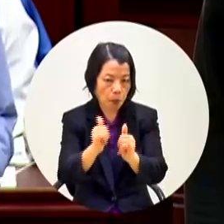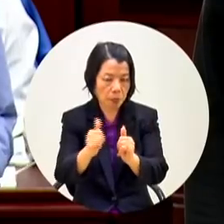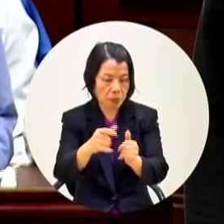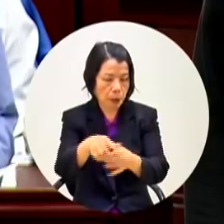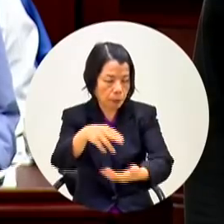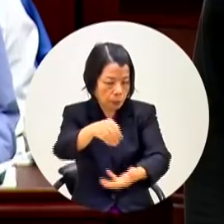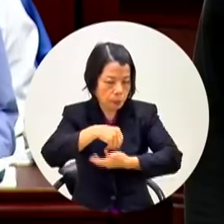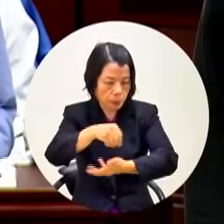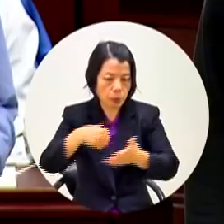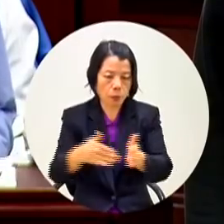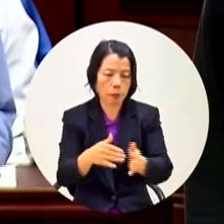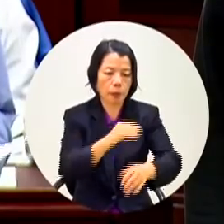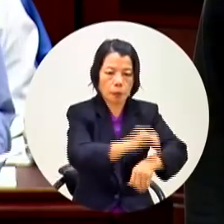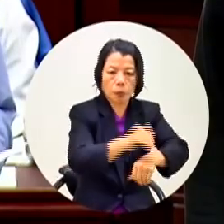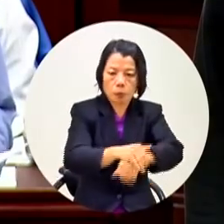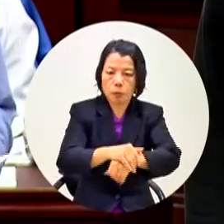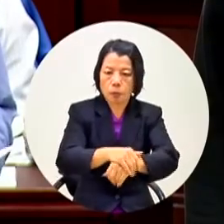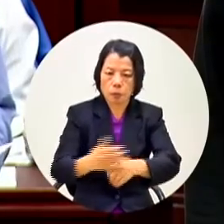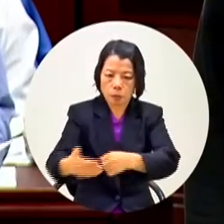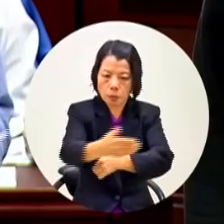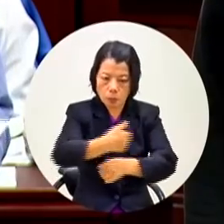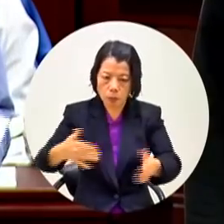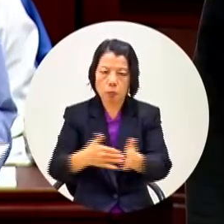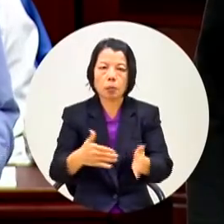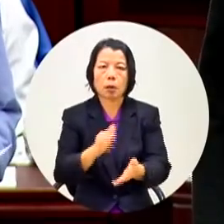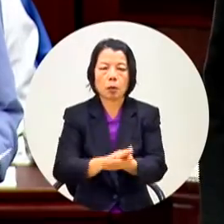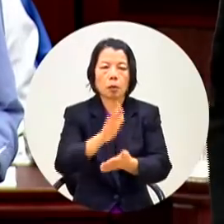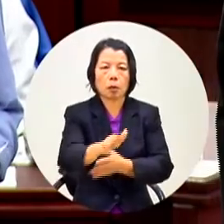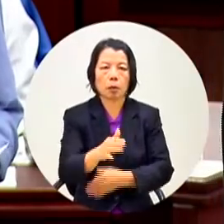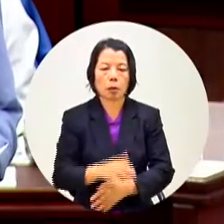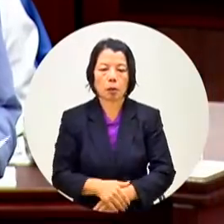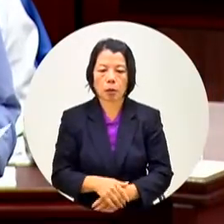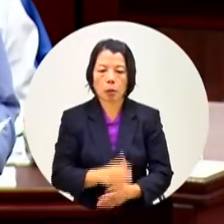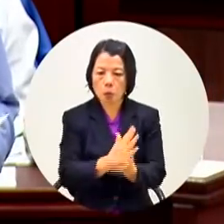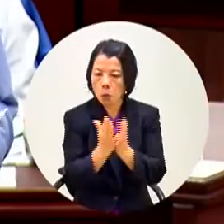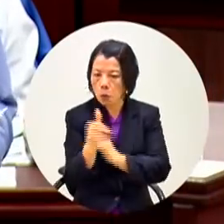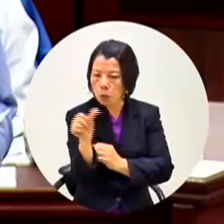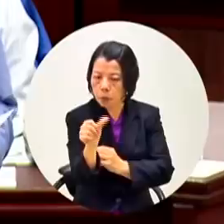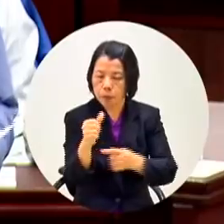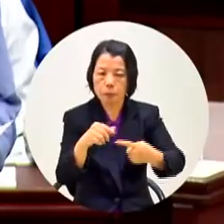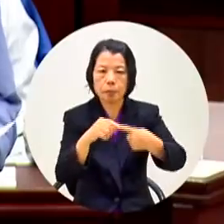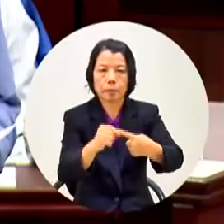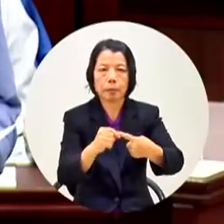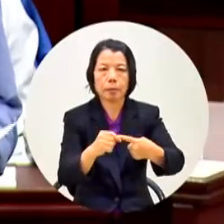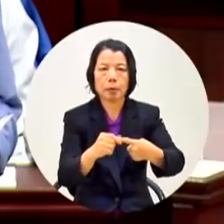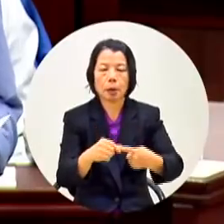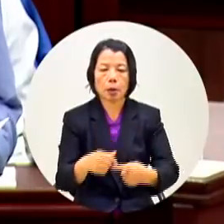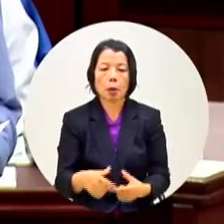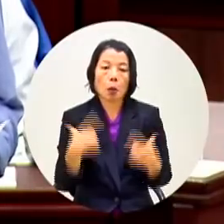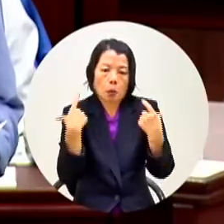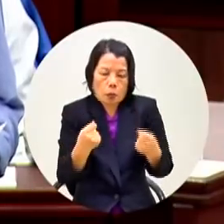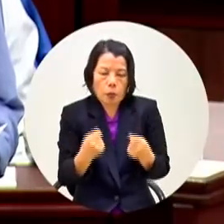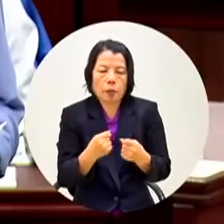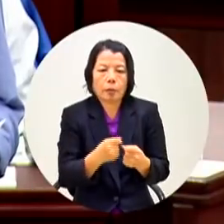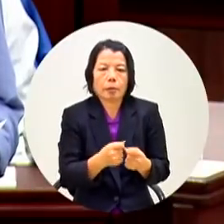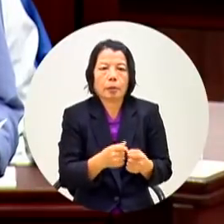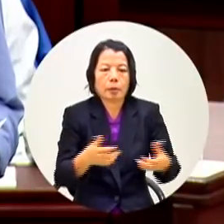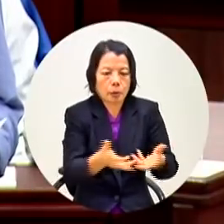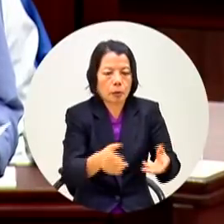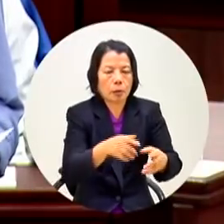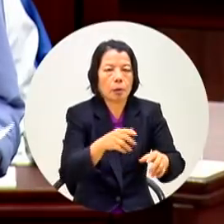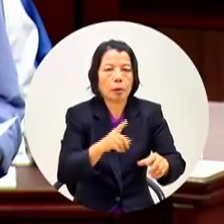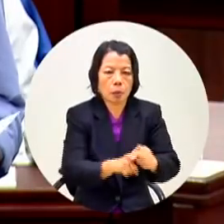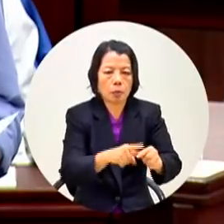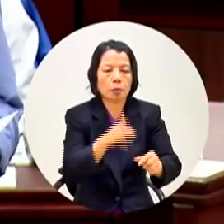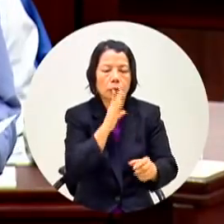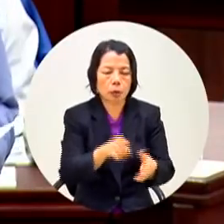有未来可能有五个方向。第一就是我们原方案的路线我们专用路权，第二原方